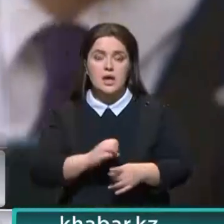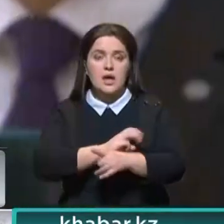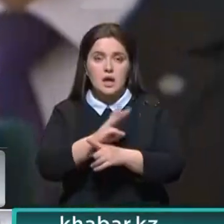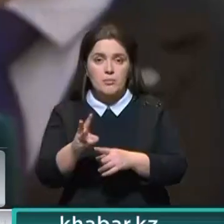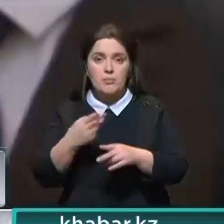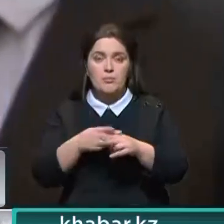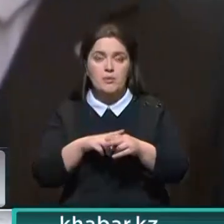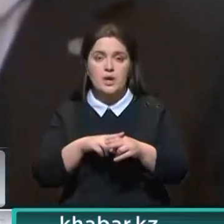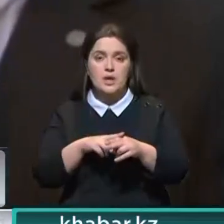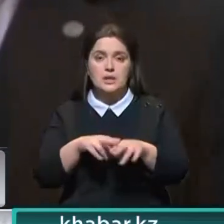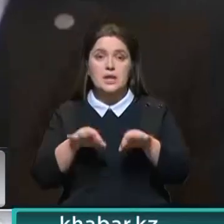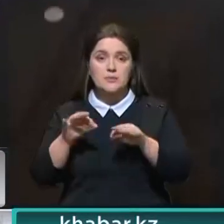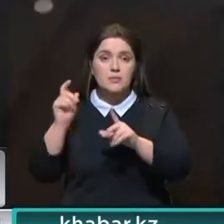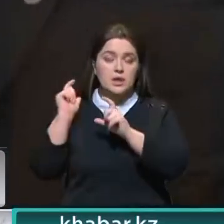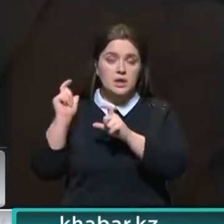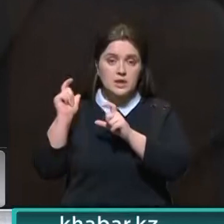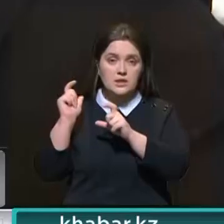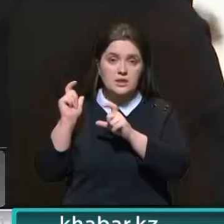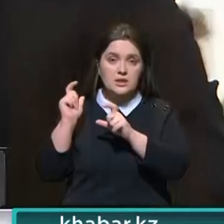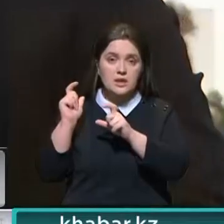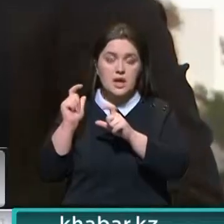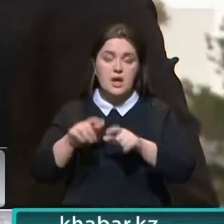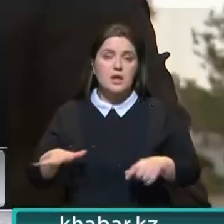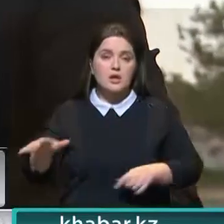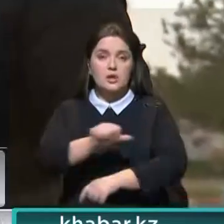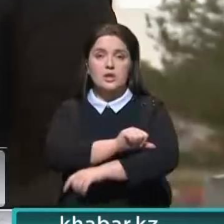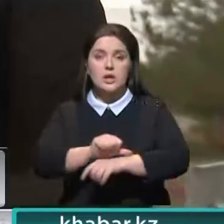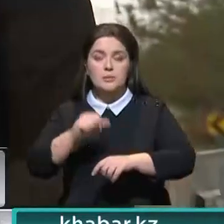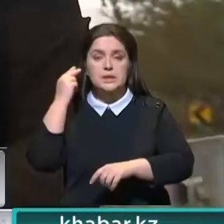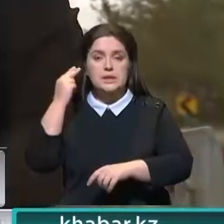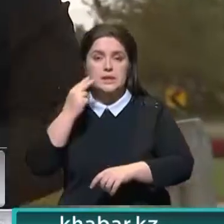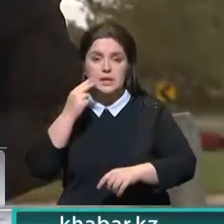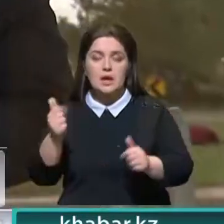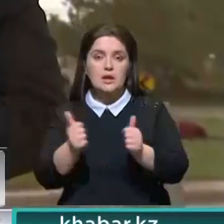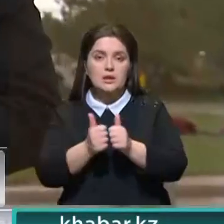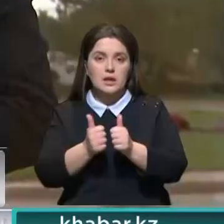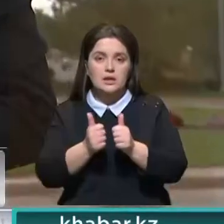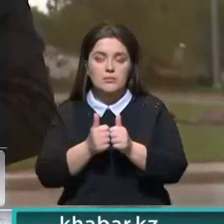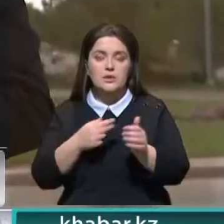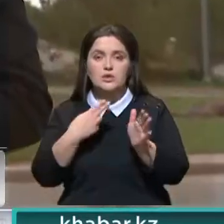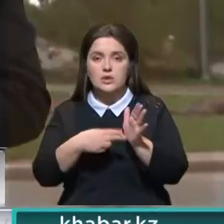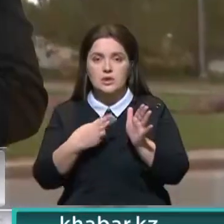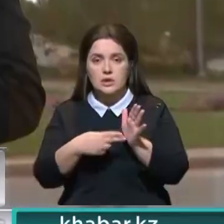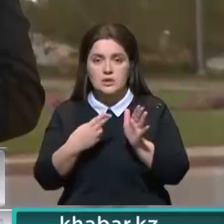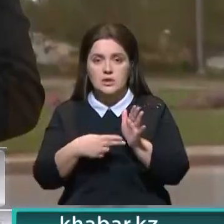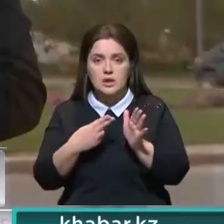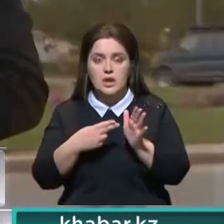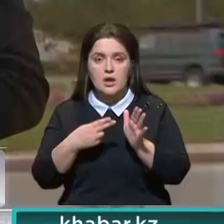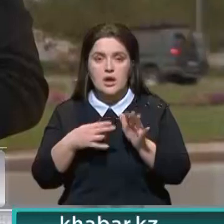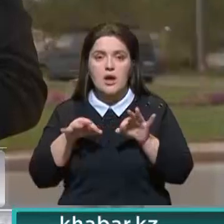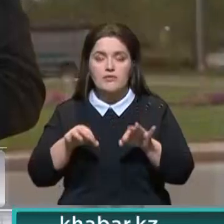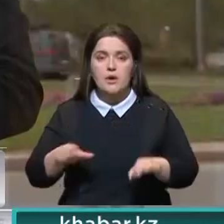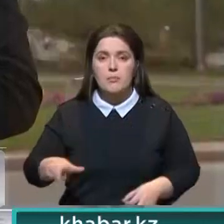страны и транспортно-логистической сфере, учитывая, что регион граничит с Китаем, а рядом находится железнодорожный узел и